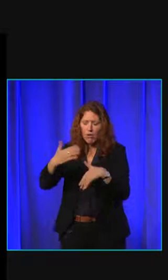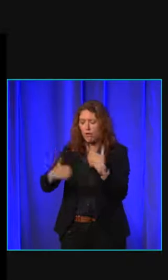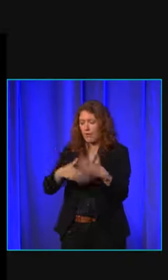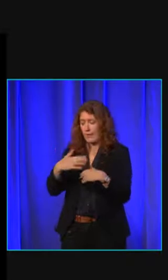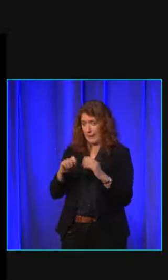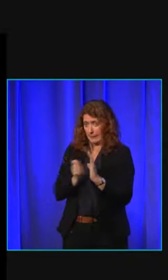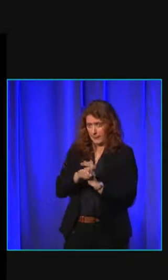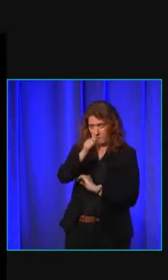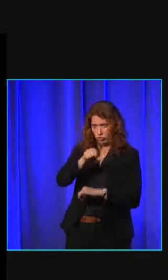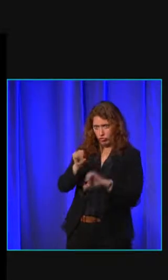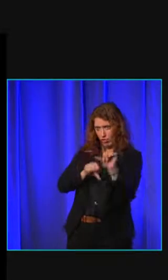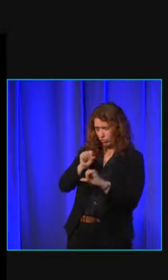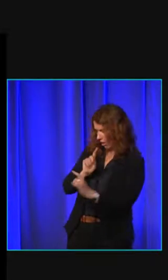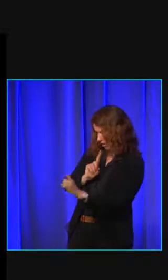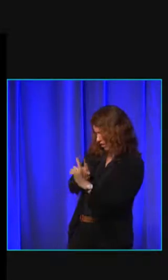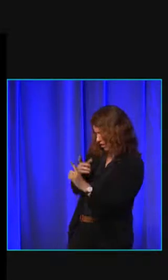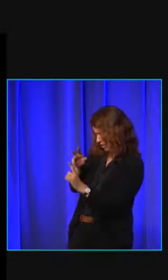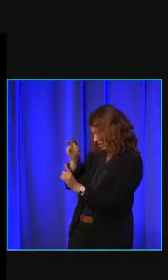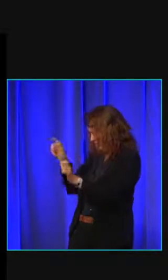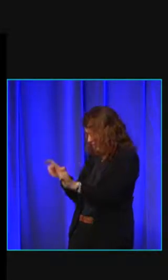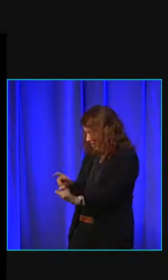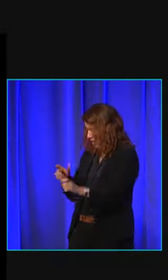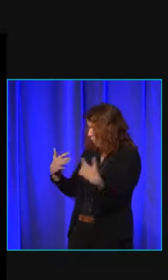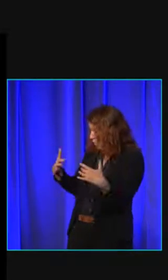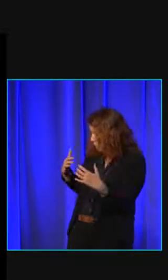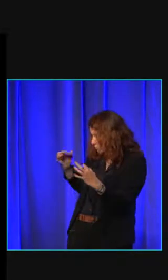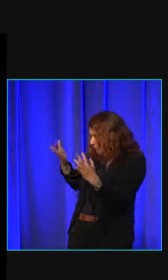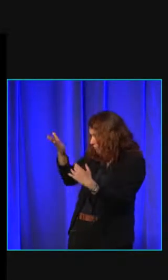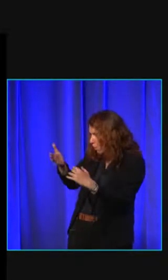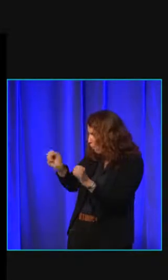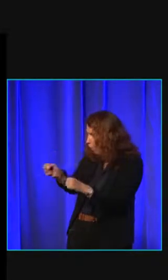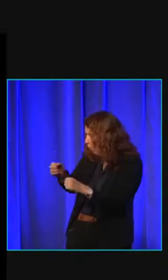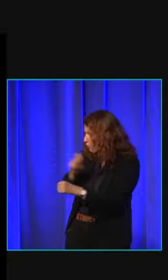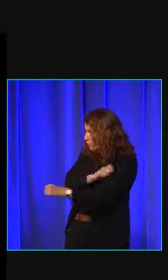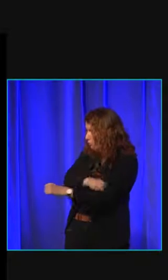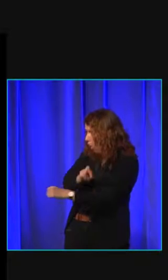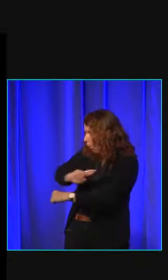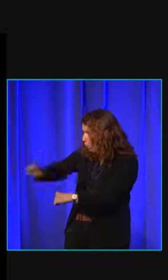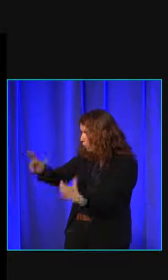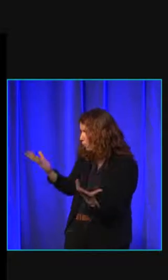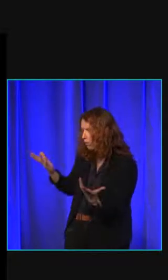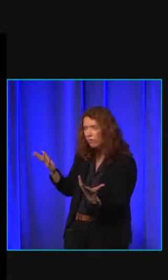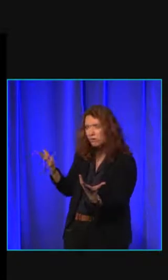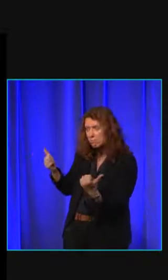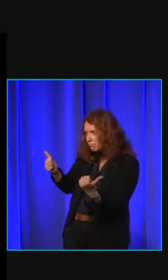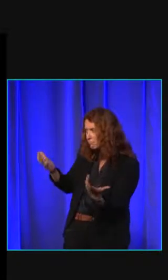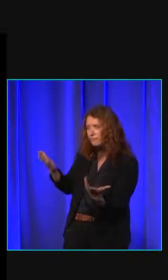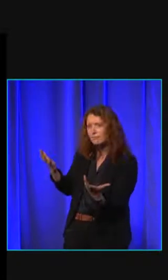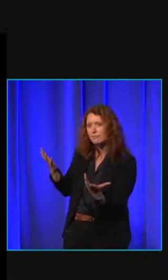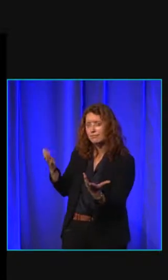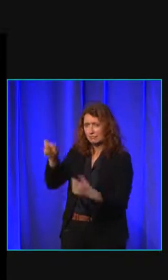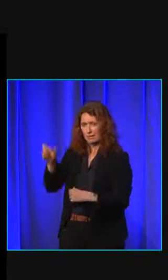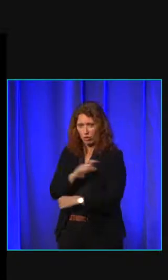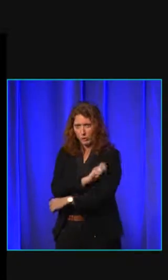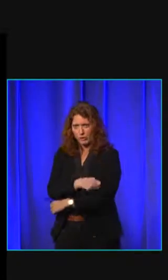le chirurgien l'a vu, il lui a dit: ouh là là, mais tu peux presque reprendre le sport là, c'est bien. Et alors